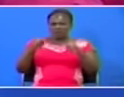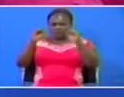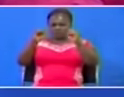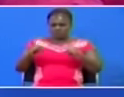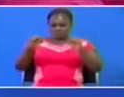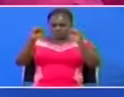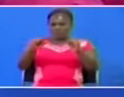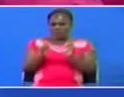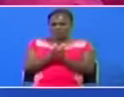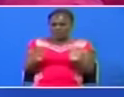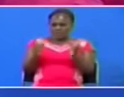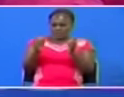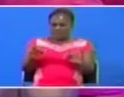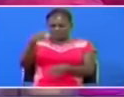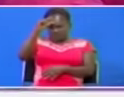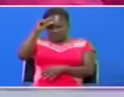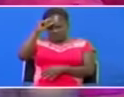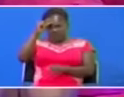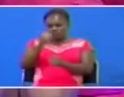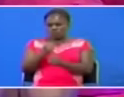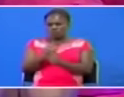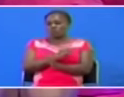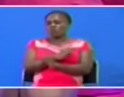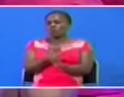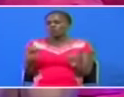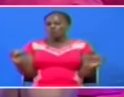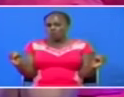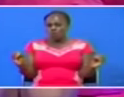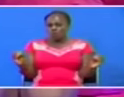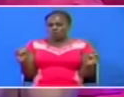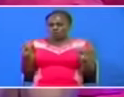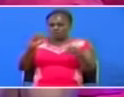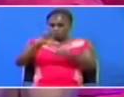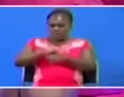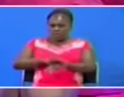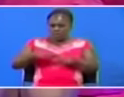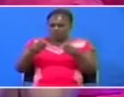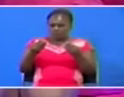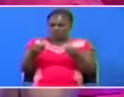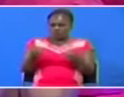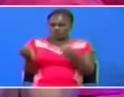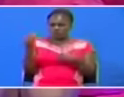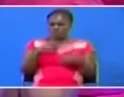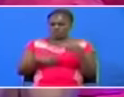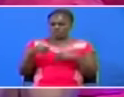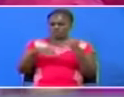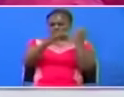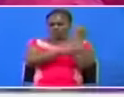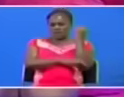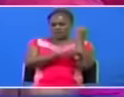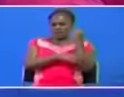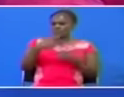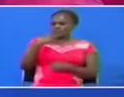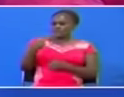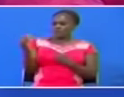wafanyikazi wa umma iwapo serikali haitafanya juhudi zozote kutafuta namna ya kutatua ufisadi nchini. Sosion amesema